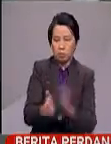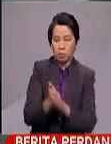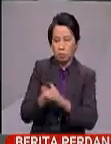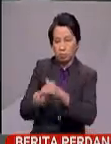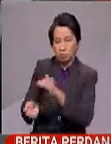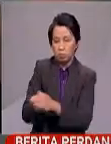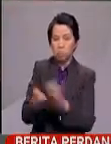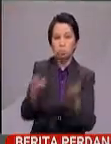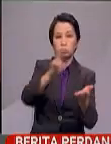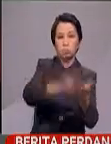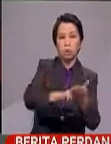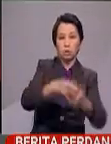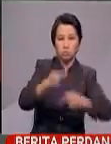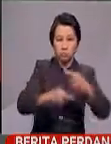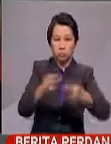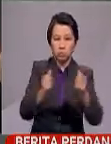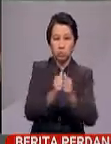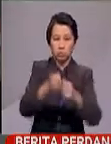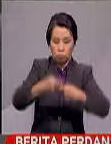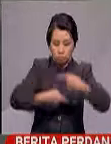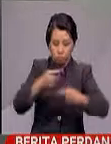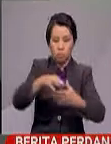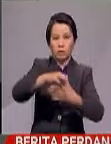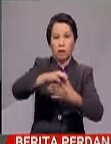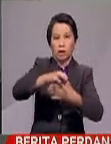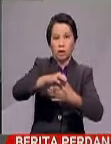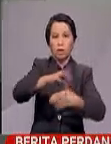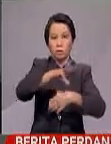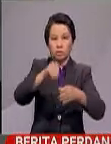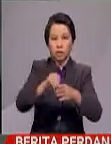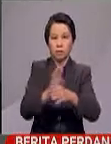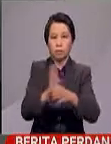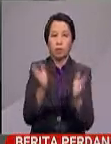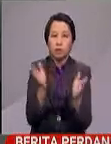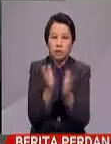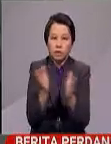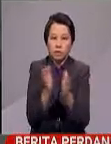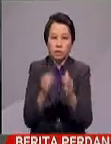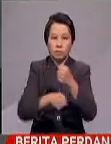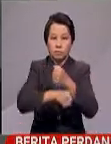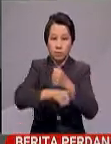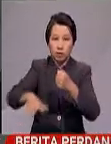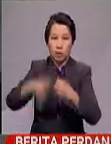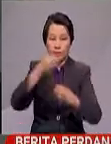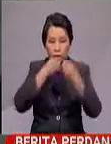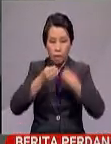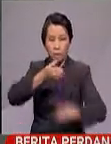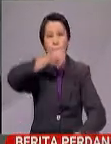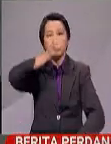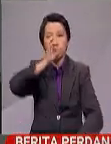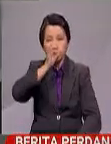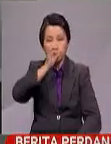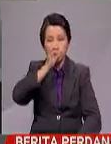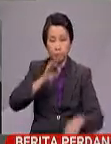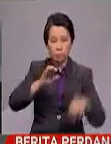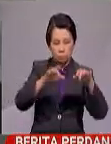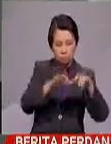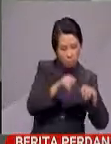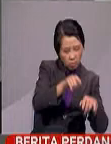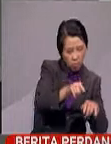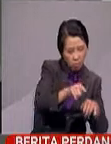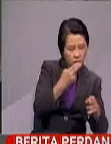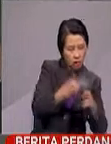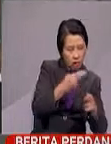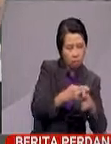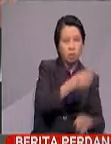untuk mendaftarkan pengurusan dan pemprosesan daging termasuk perniagaan kecil seperti cawangan makanan dan minuman. Portal itu turut